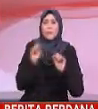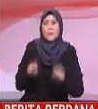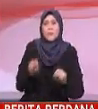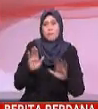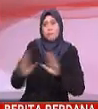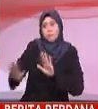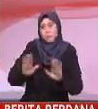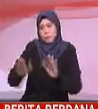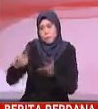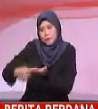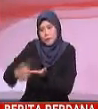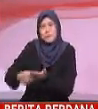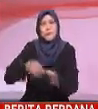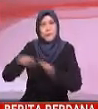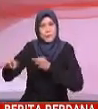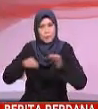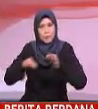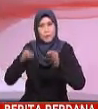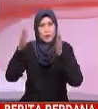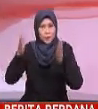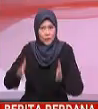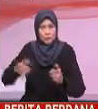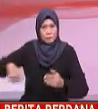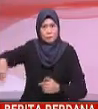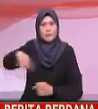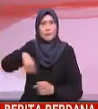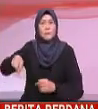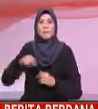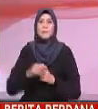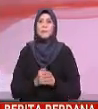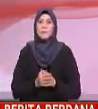bicara untuk beri kefahaman kepada orang awam ni. Dan